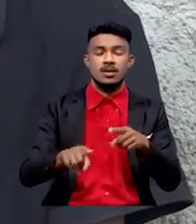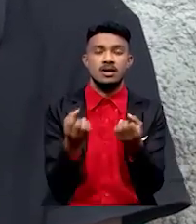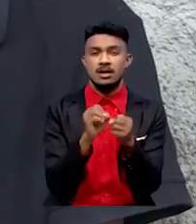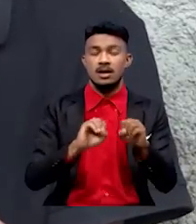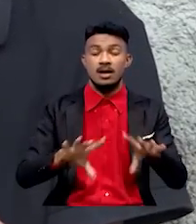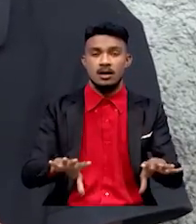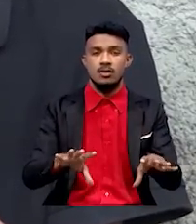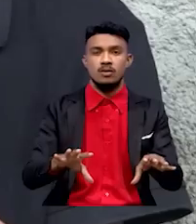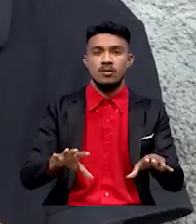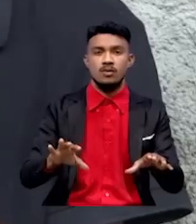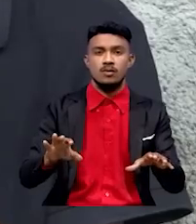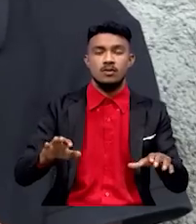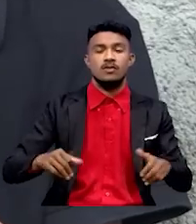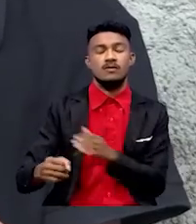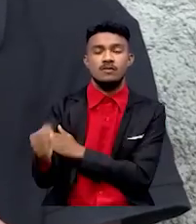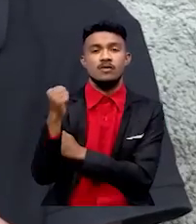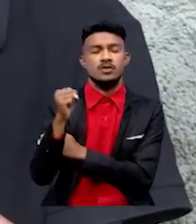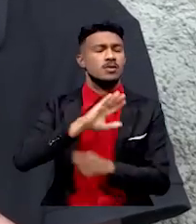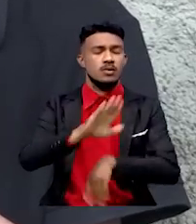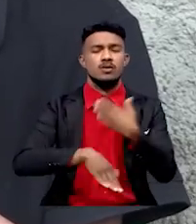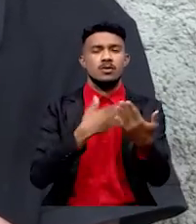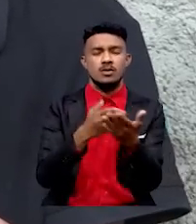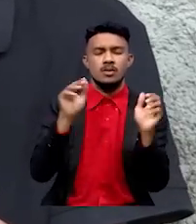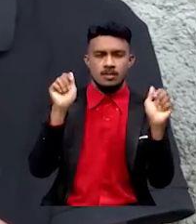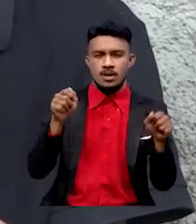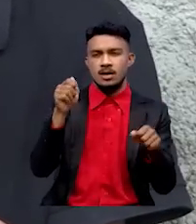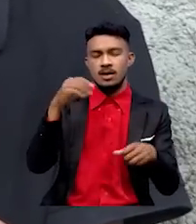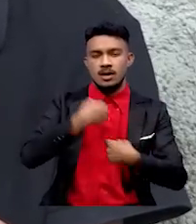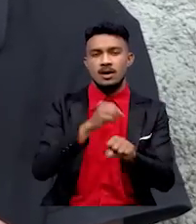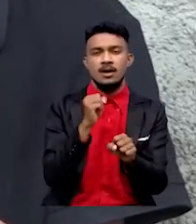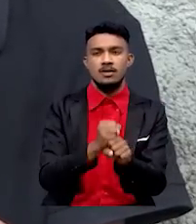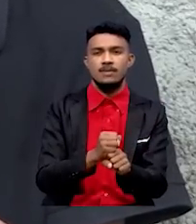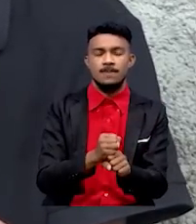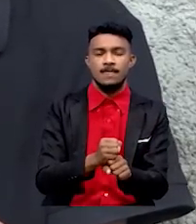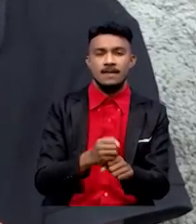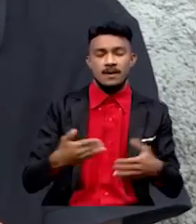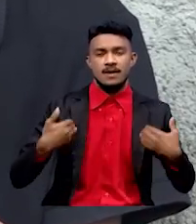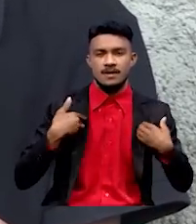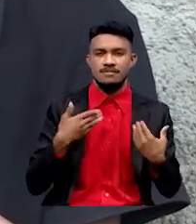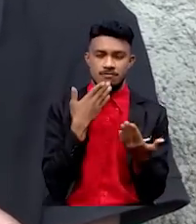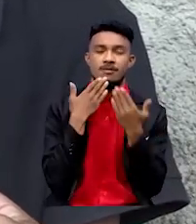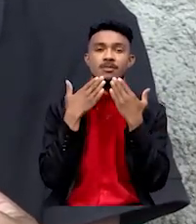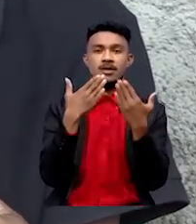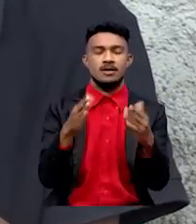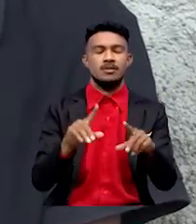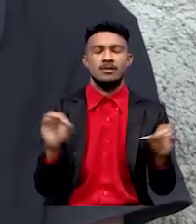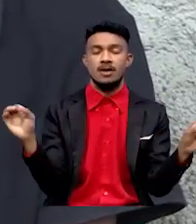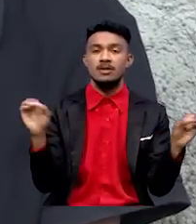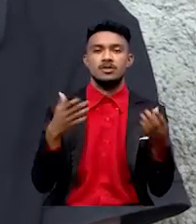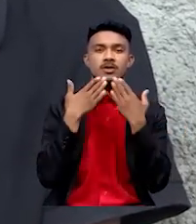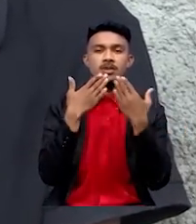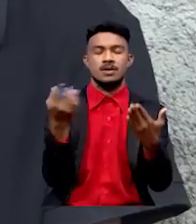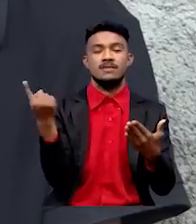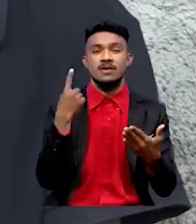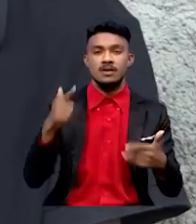Butuh itu tidak berlalu. Butuh itu tidak berbuka. Karik ia agar desa karik lemur tak agar desa. Ini murus sana